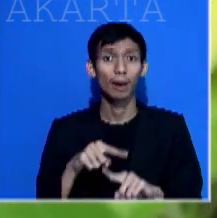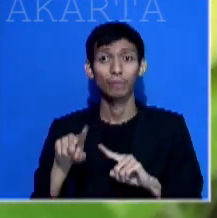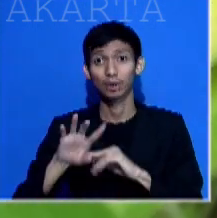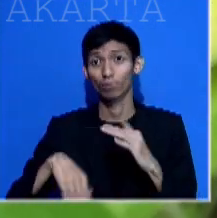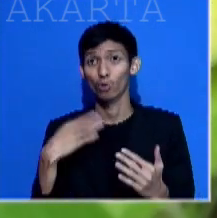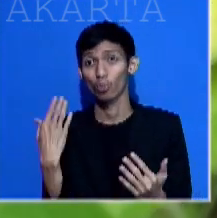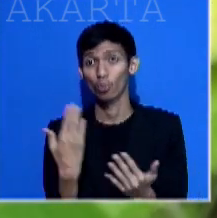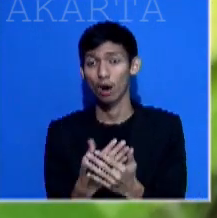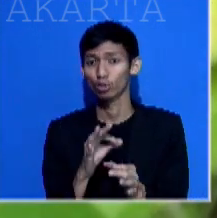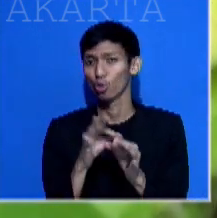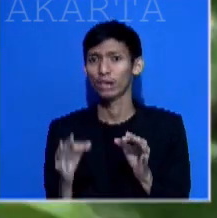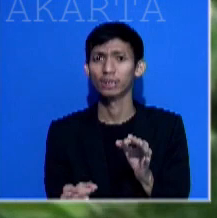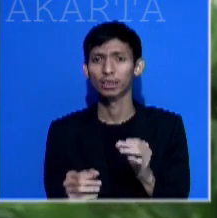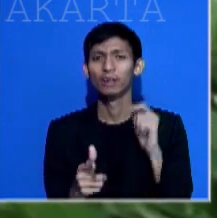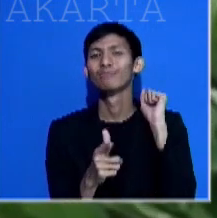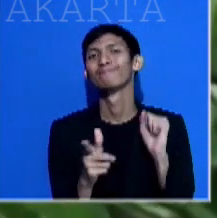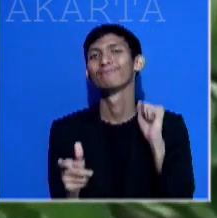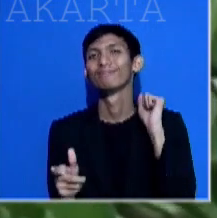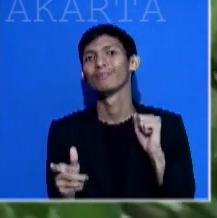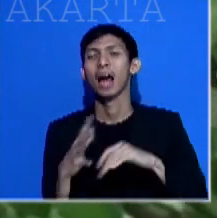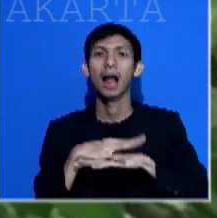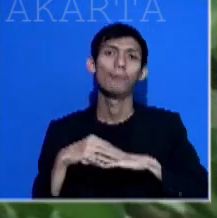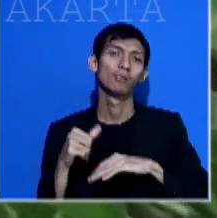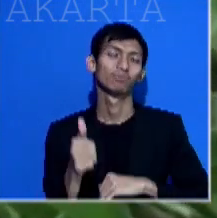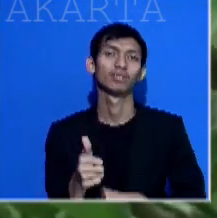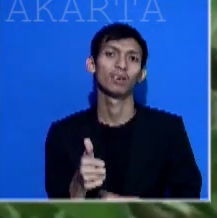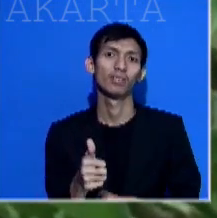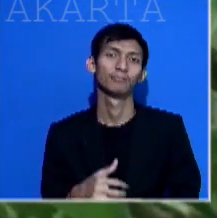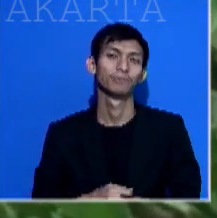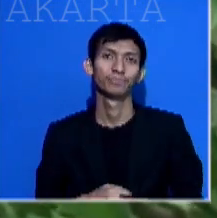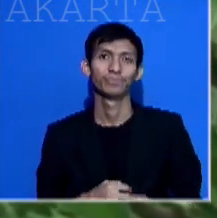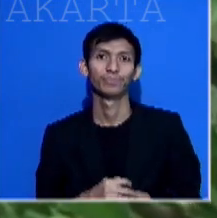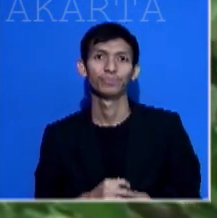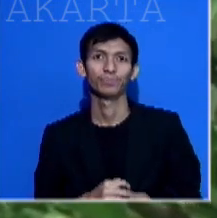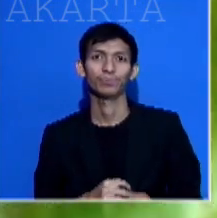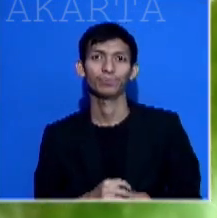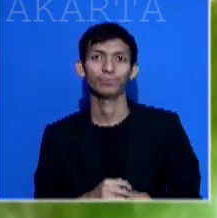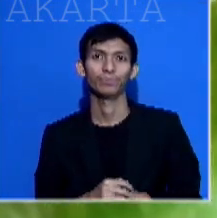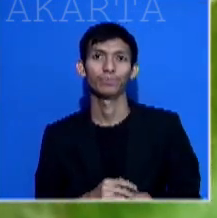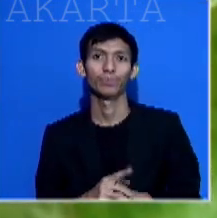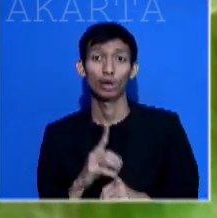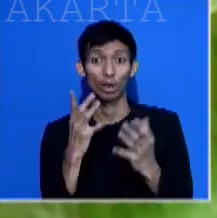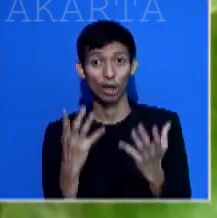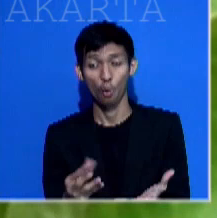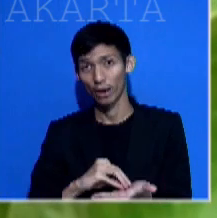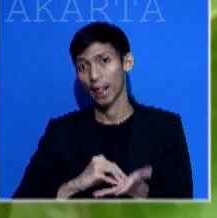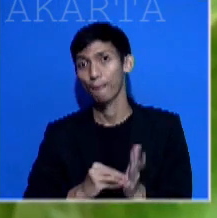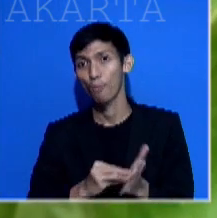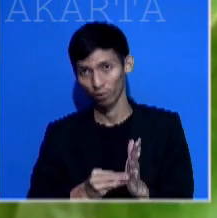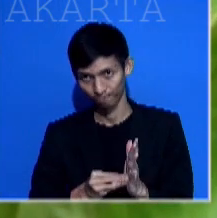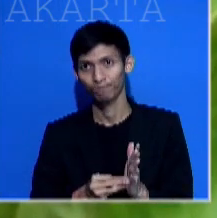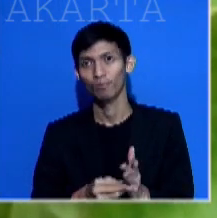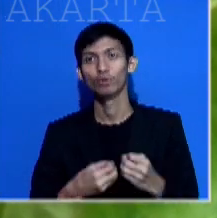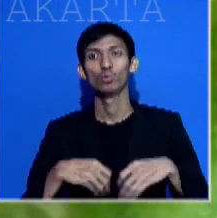kanthi ginakaken obat-obatan. Langkung tandes malih piyambakipun Waleh. Setunggal kilo jeram limon menika ing tataran kadang tani dipun sade